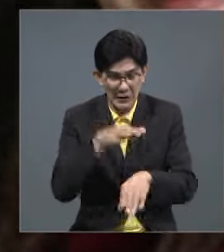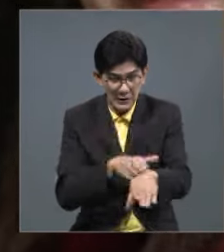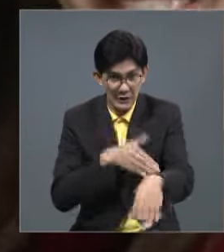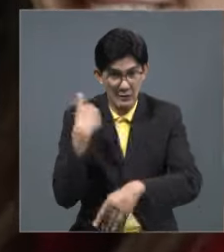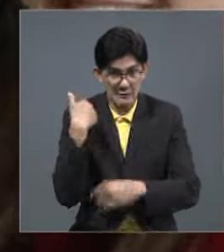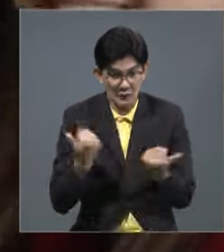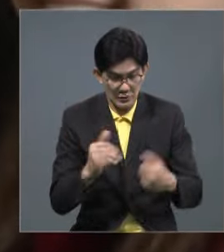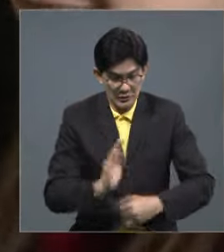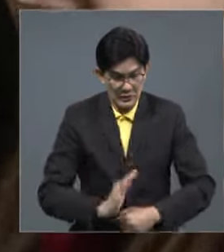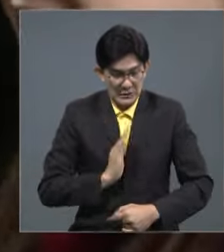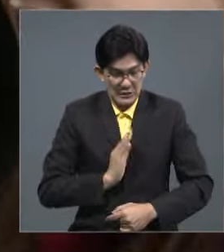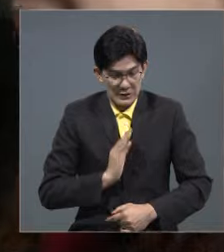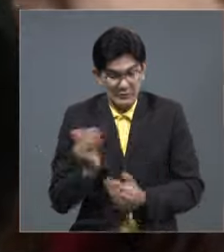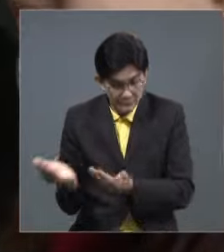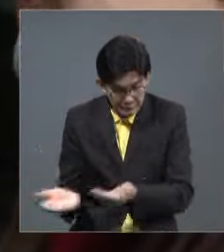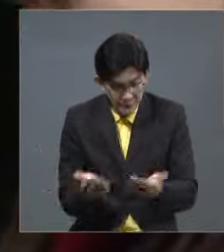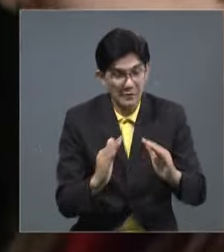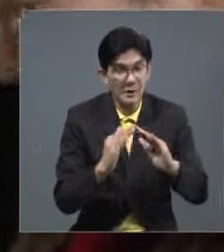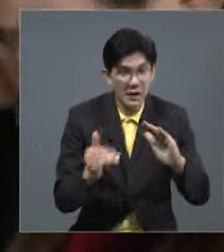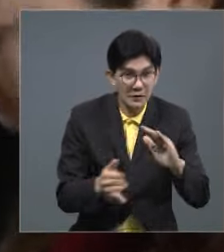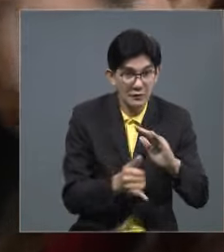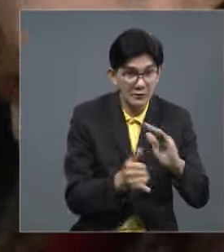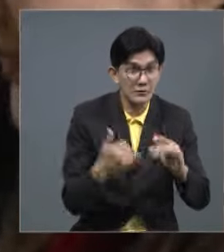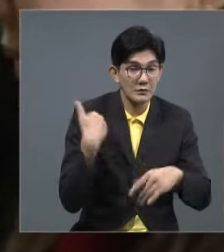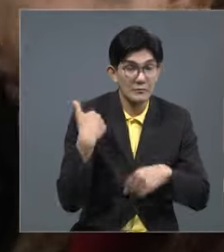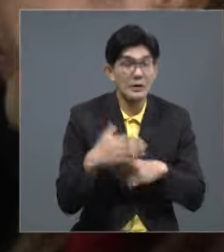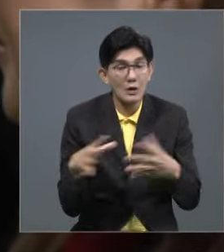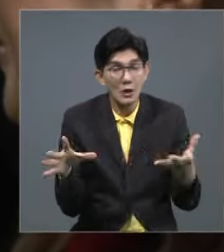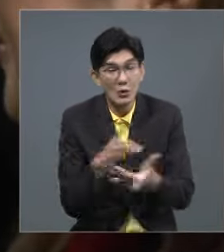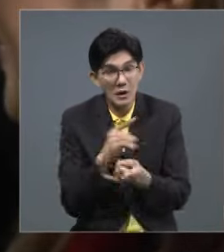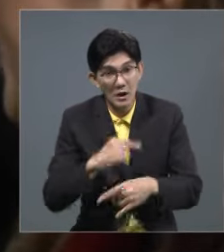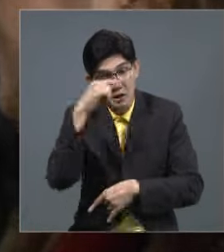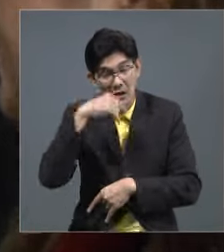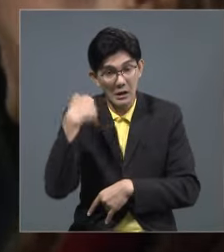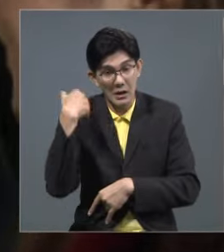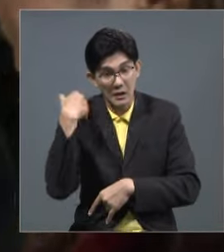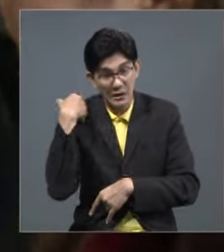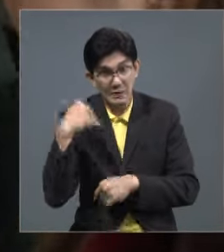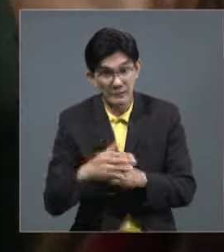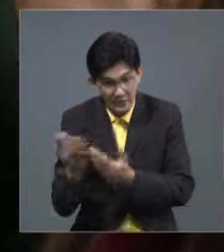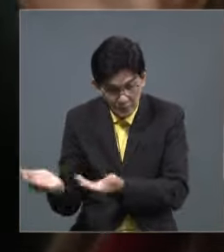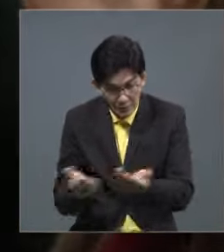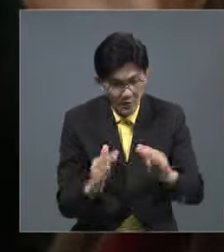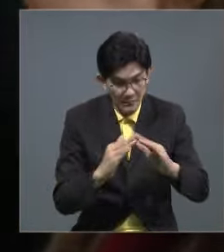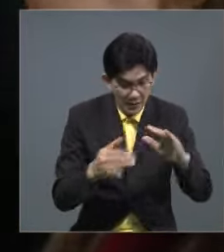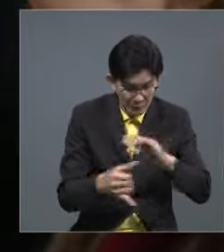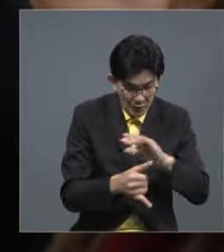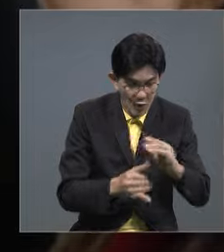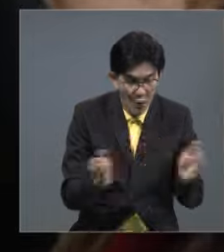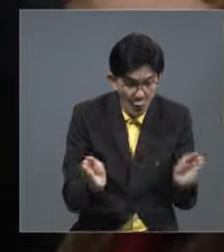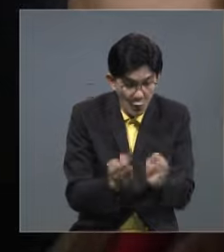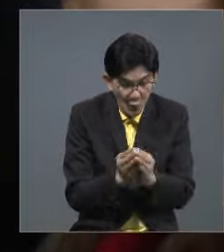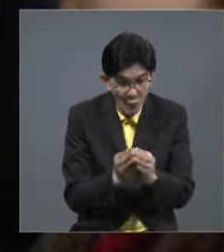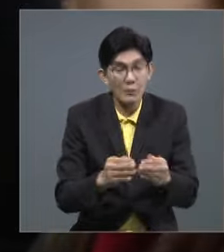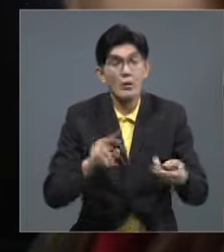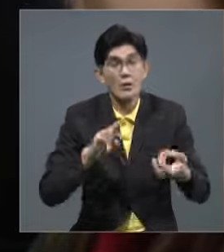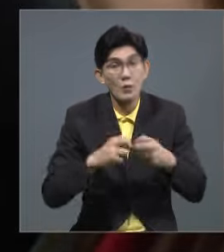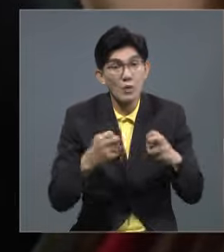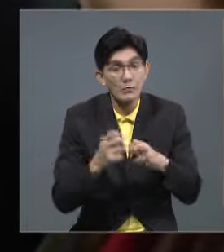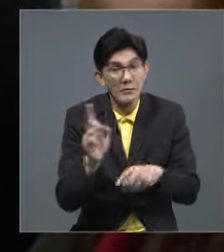เกียรติอย่างสูงที่ได้รับเชิญเข้ามาอยู่ในบ้านนะครับประเพณีไทยถ้าเกิดเราได้ครับเข้ามาอยู่ในบ้านเดียวกันแล้วก็ถือว่าเป็น